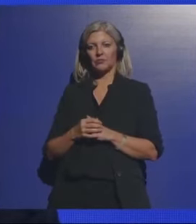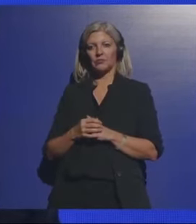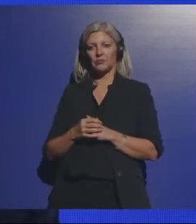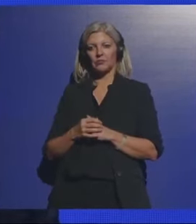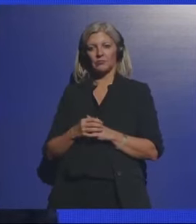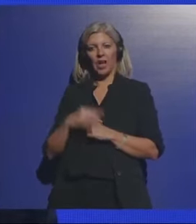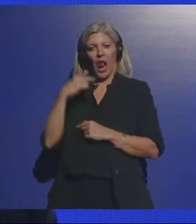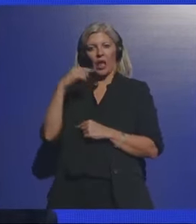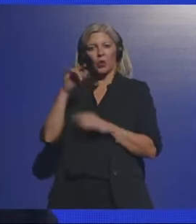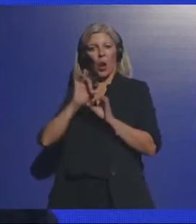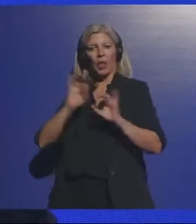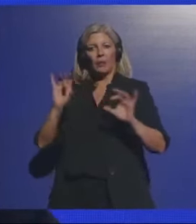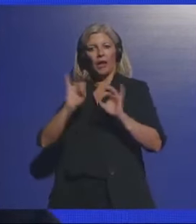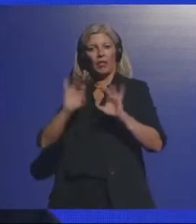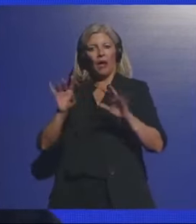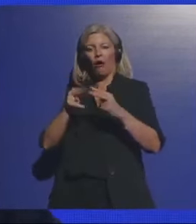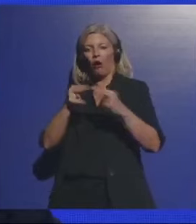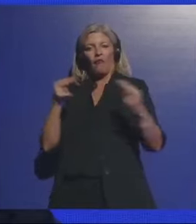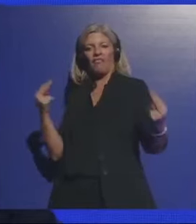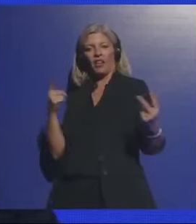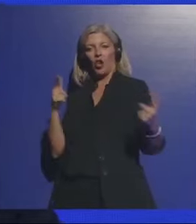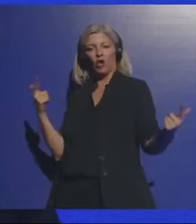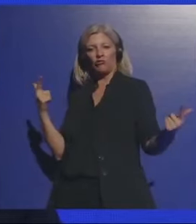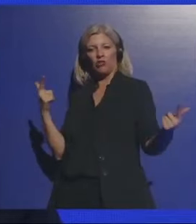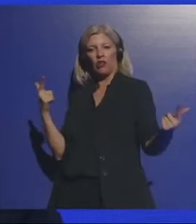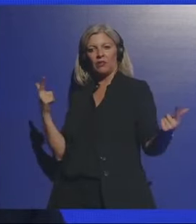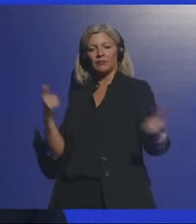la tua libertà non ha confini